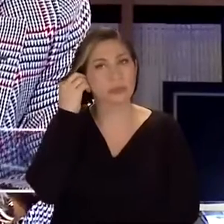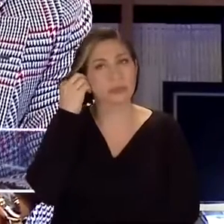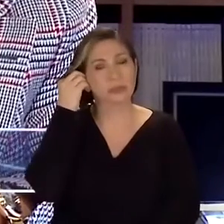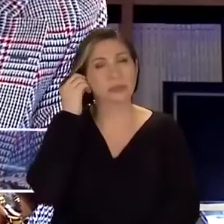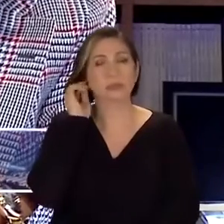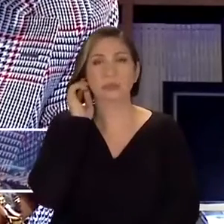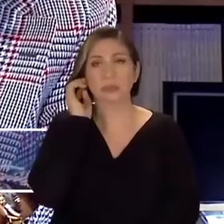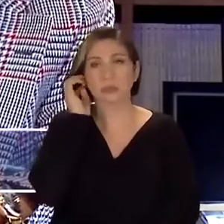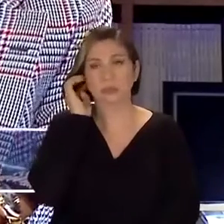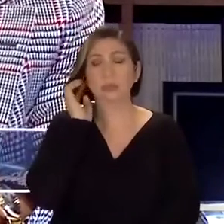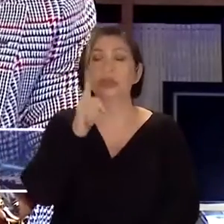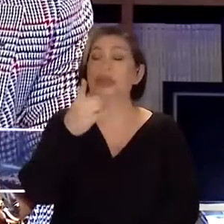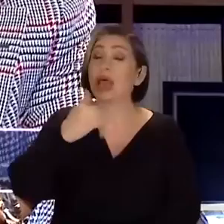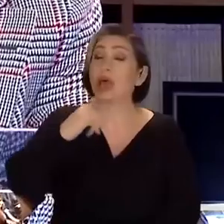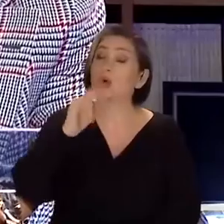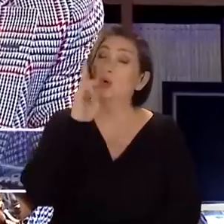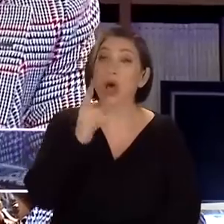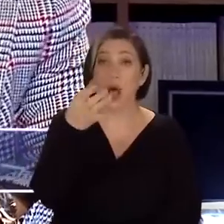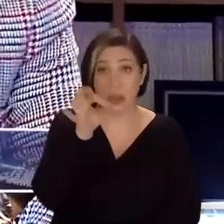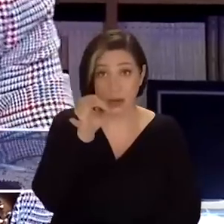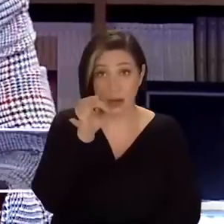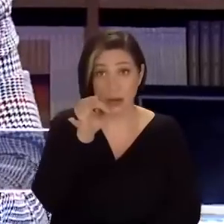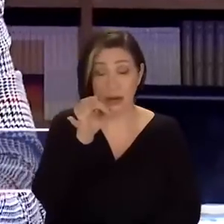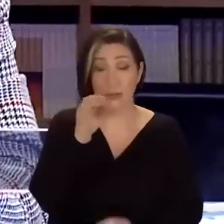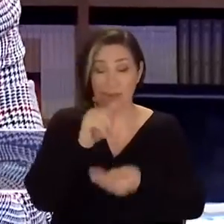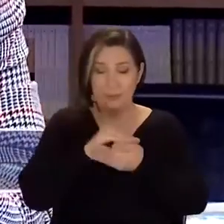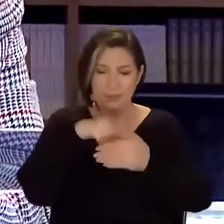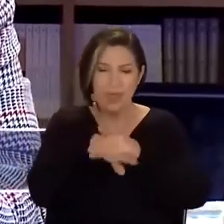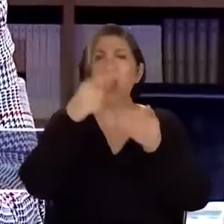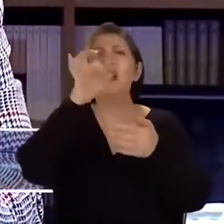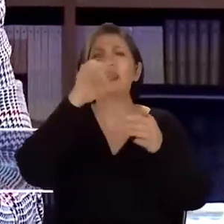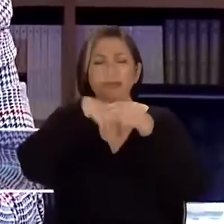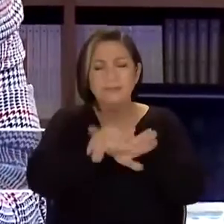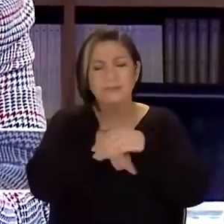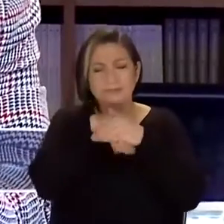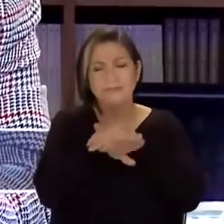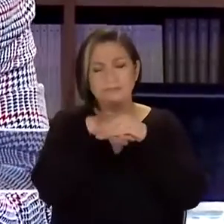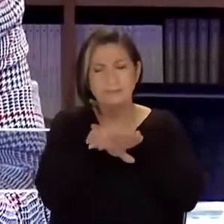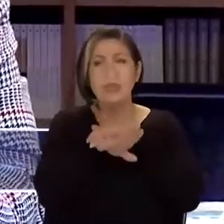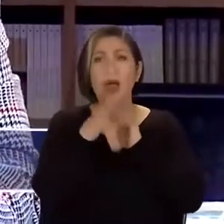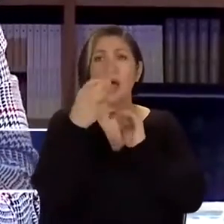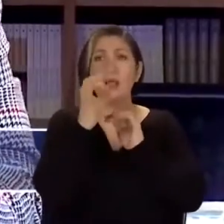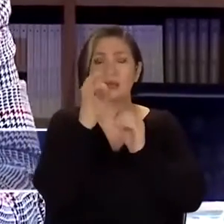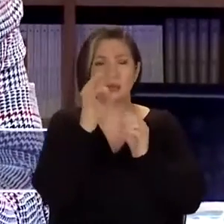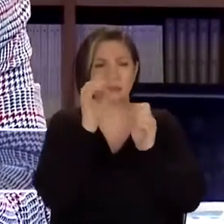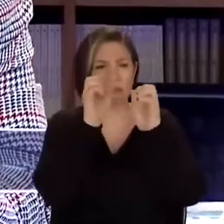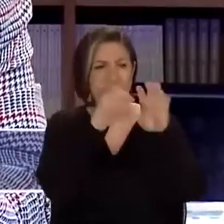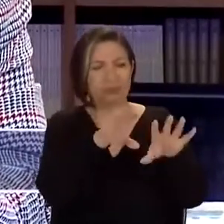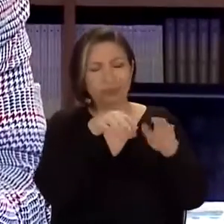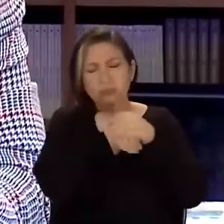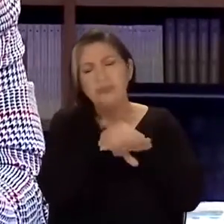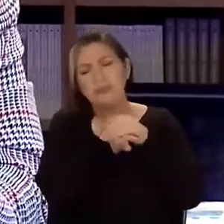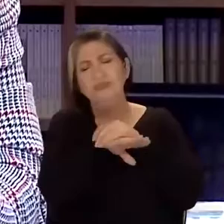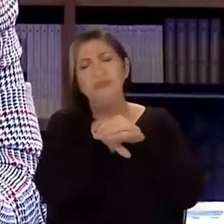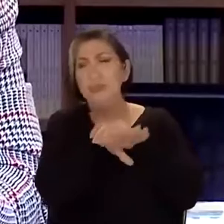Bitcoin'in geleceğini? Yani altın, örnekse altın biriktiren, altın saklayan, altına yatırım yapan